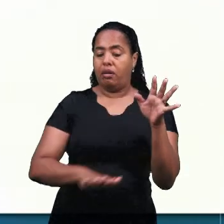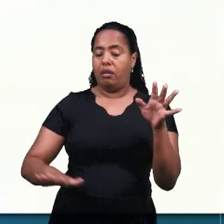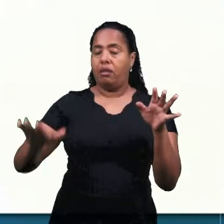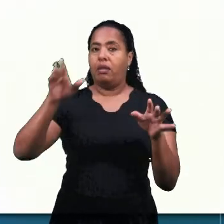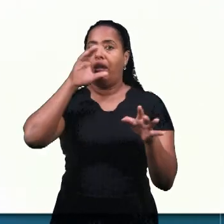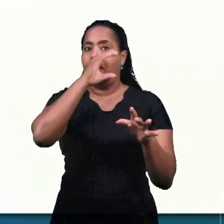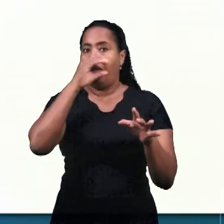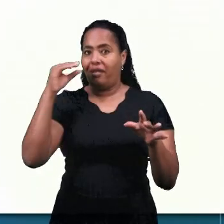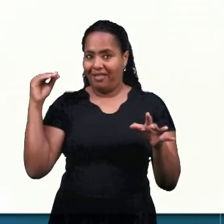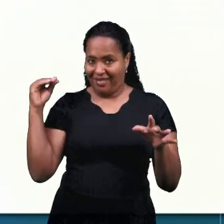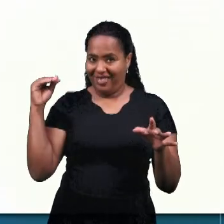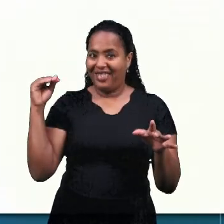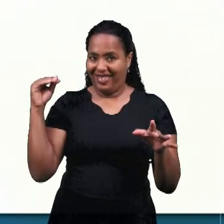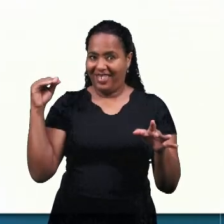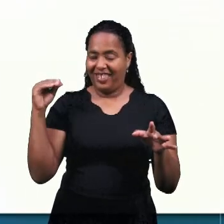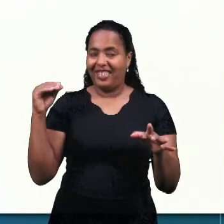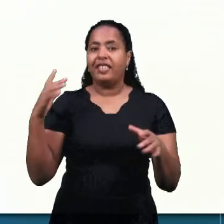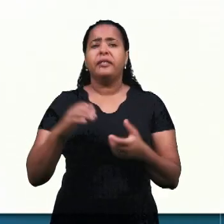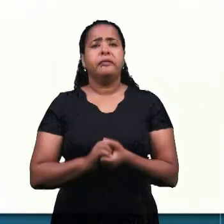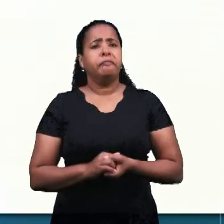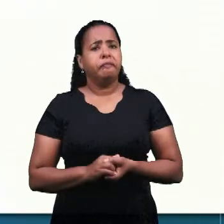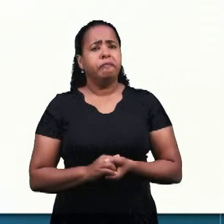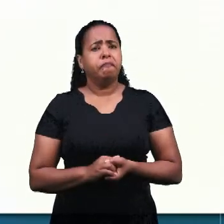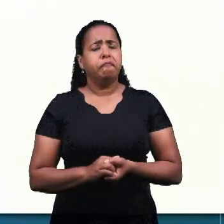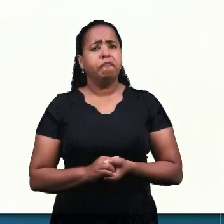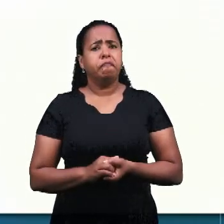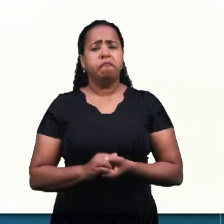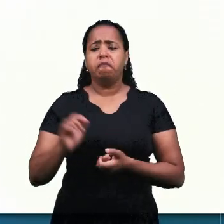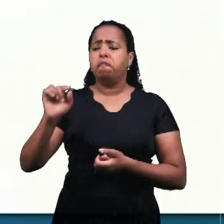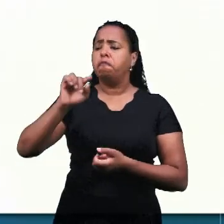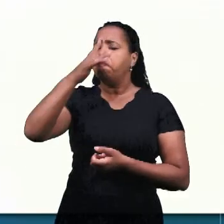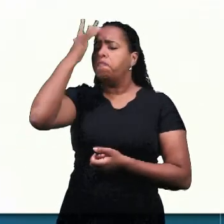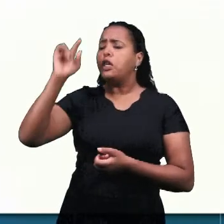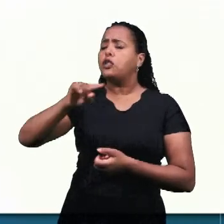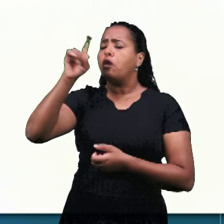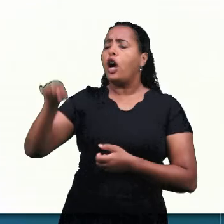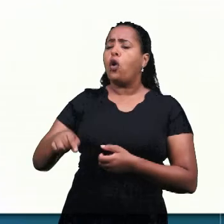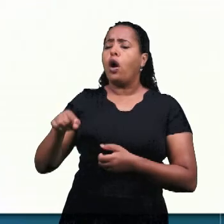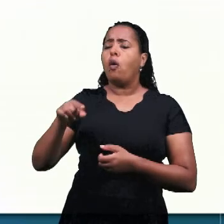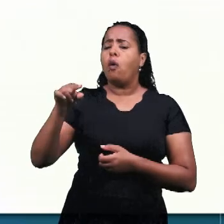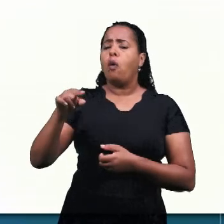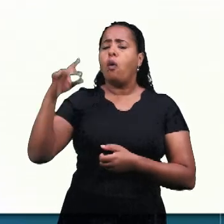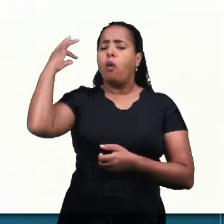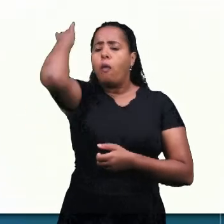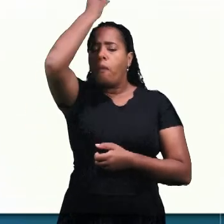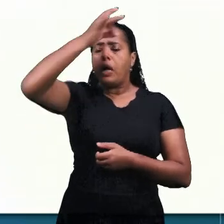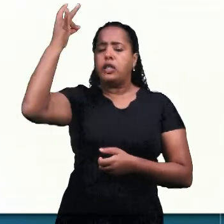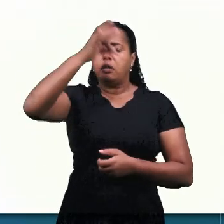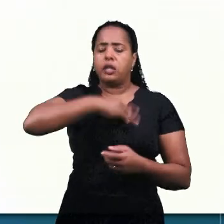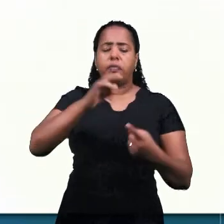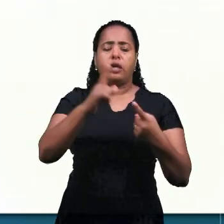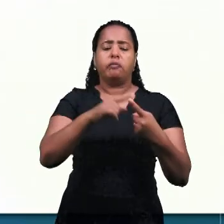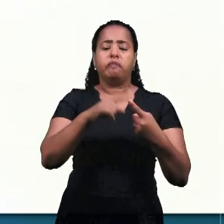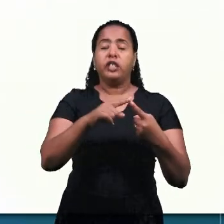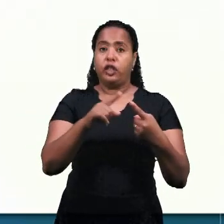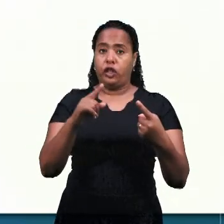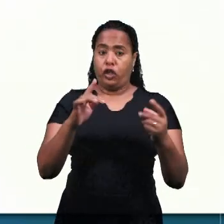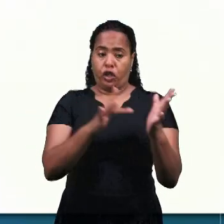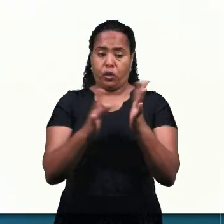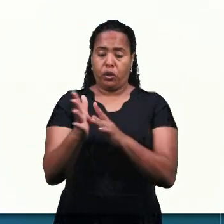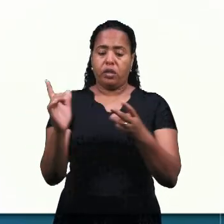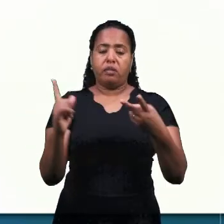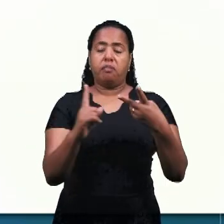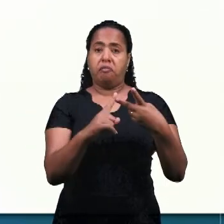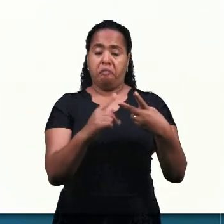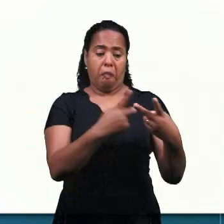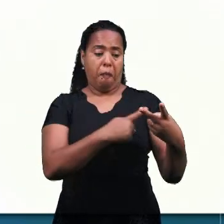enfants intermédiaires et adolescents. Il dit, qui baptise avec le Saint-Esprit? Lettre A, c'est Jésus. Lettre B,